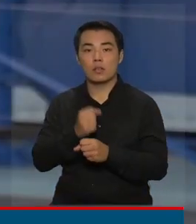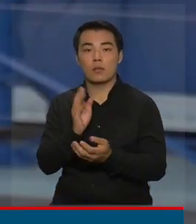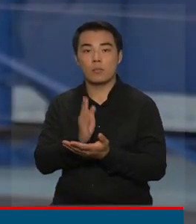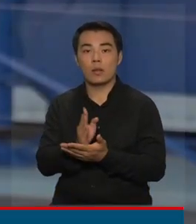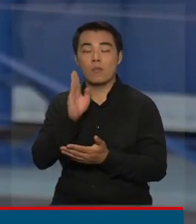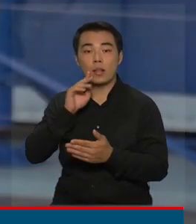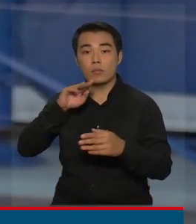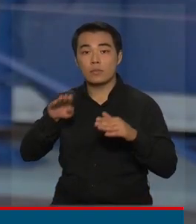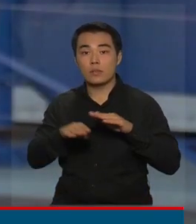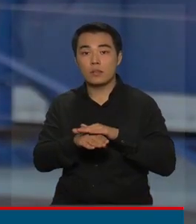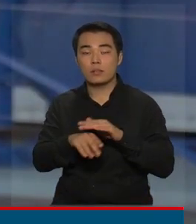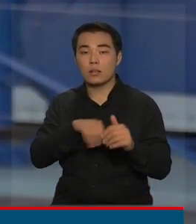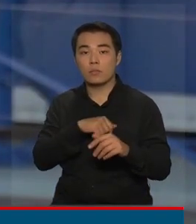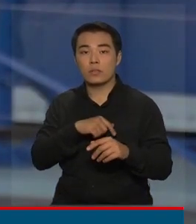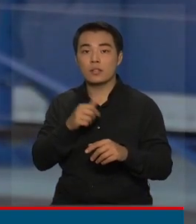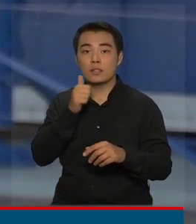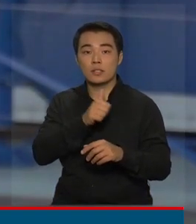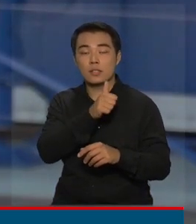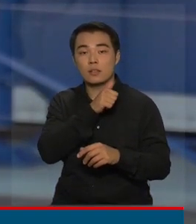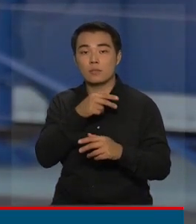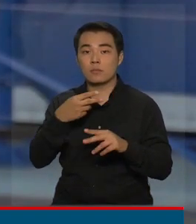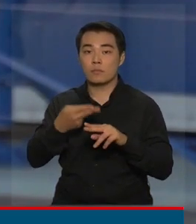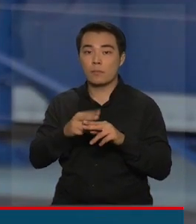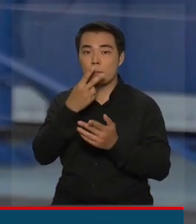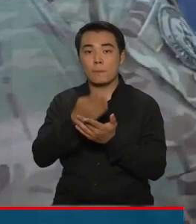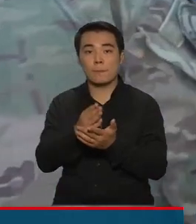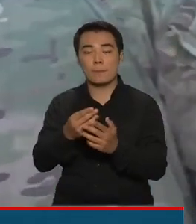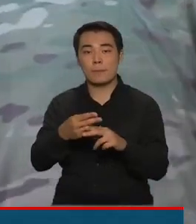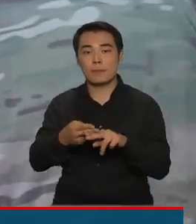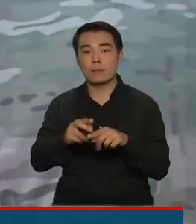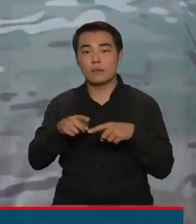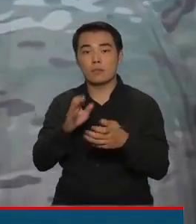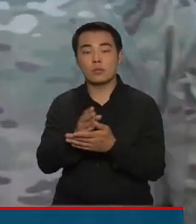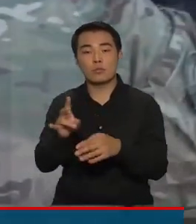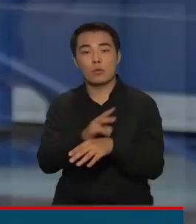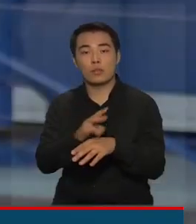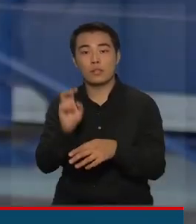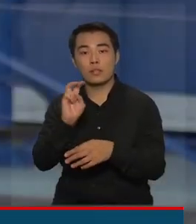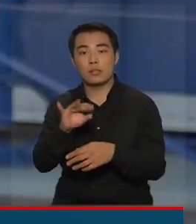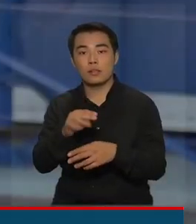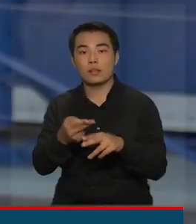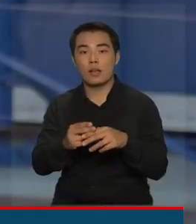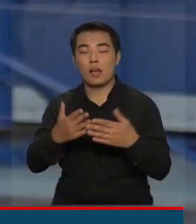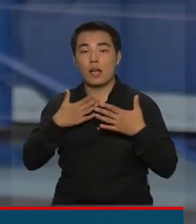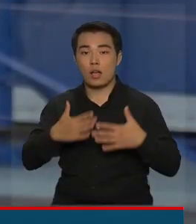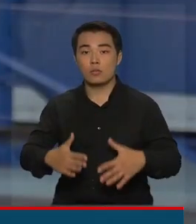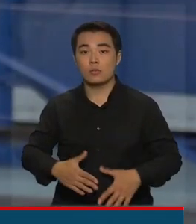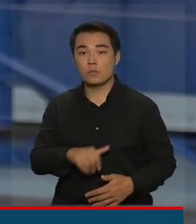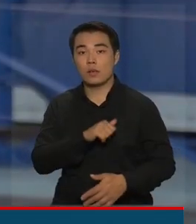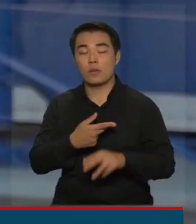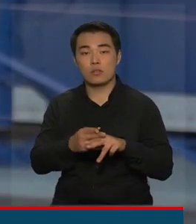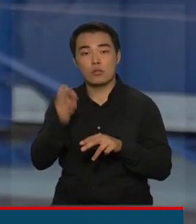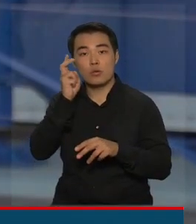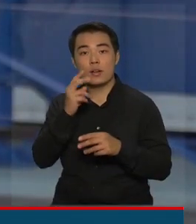астынан келеміз, біз ешкім байқамау керек біздің келгенімізді. Түнде келеміз және де біздің гидрокостюмдар ол қара